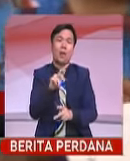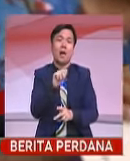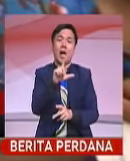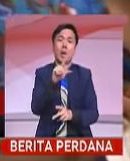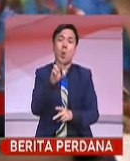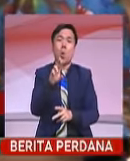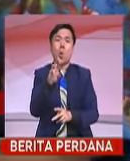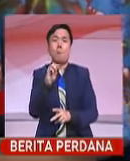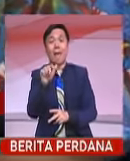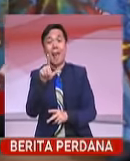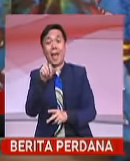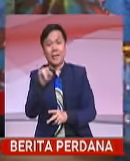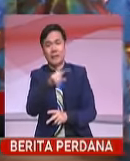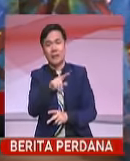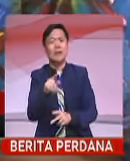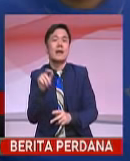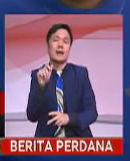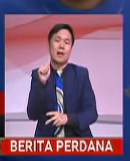tadi.